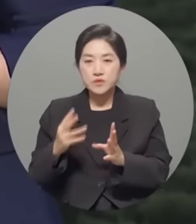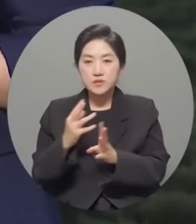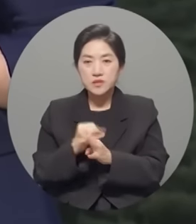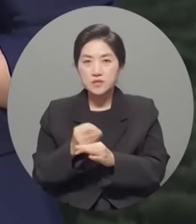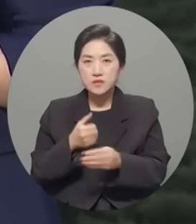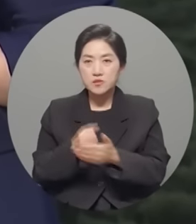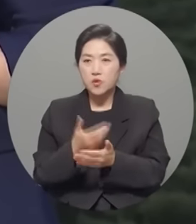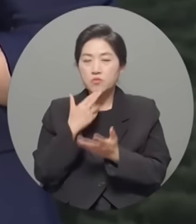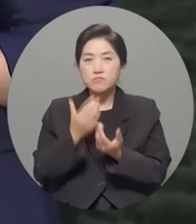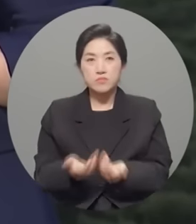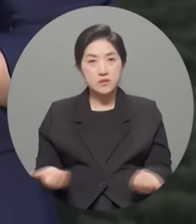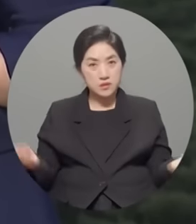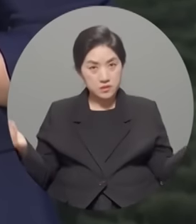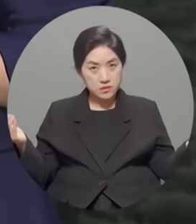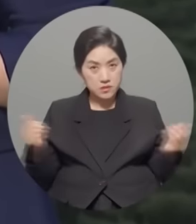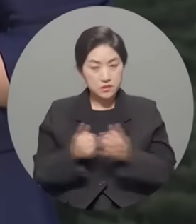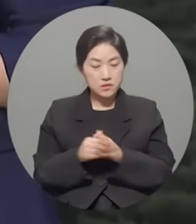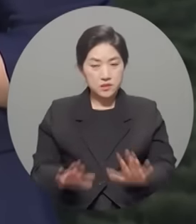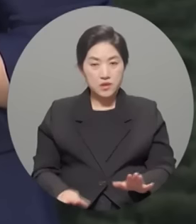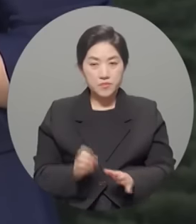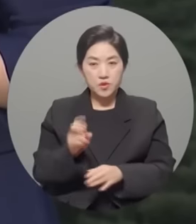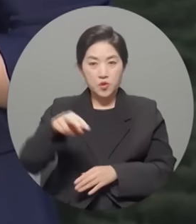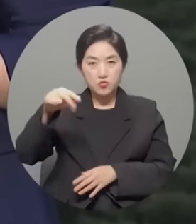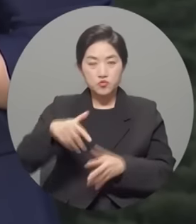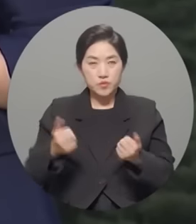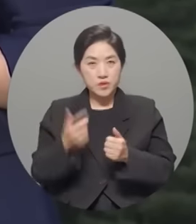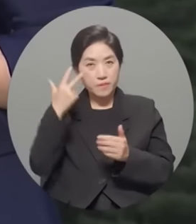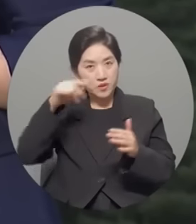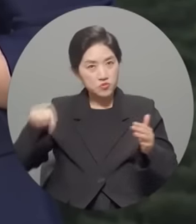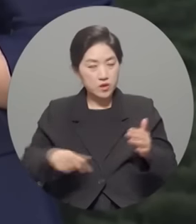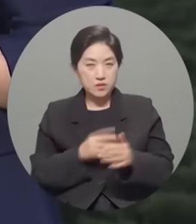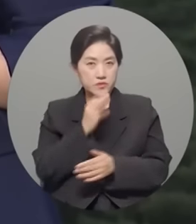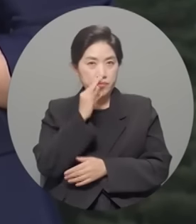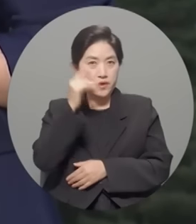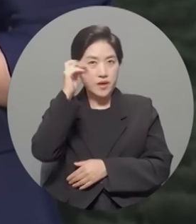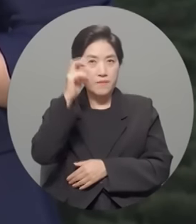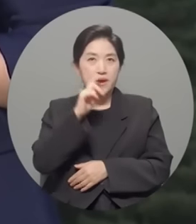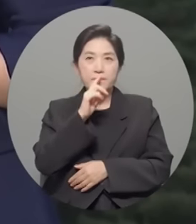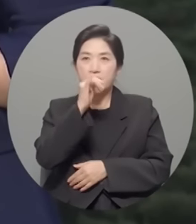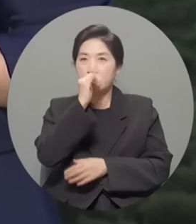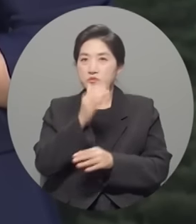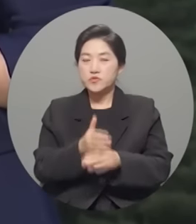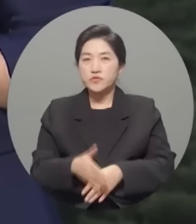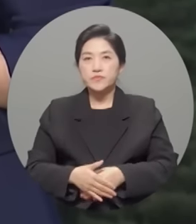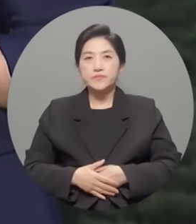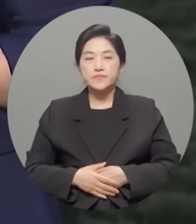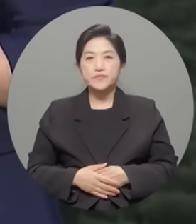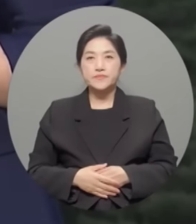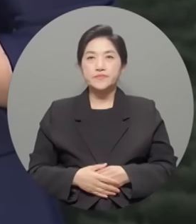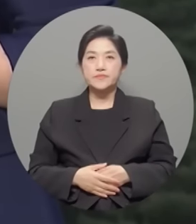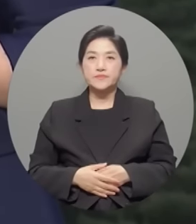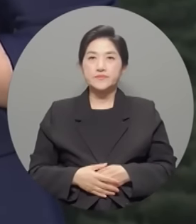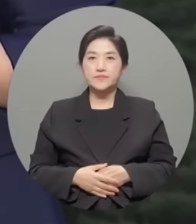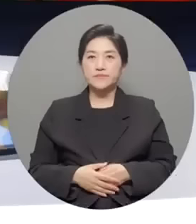않고 헤어지면서 영수회담이 이번 주를 넘길 것이란 전망도 제기되고 있습니다. MBC 뉴스 김민영입니다.